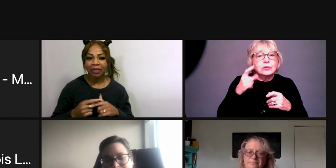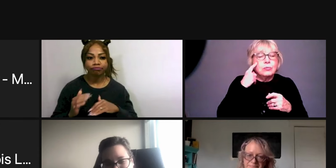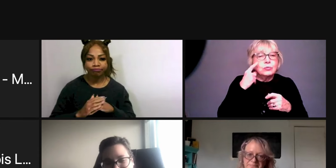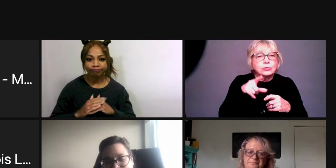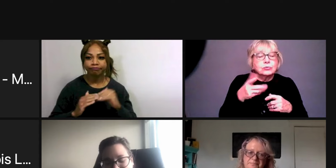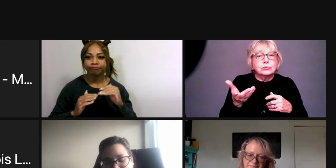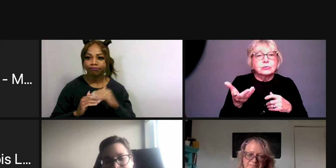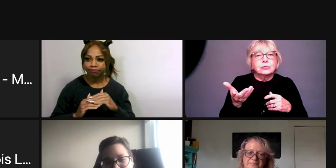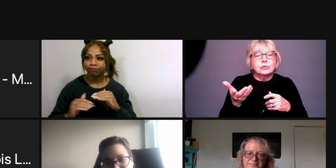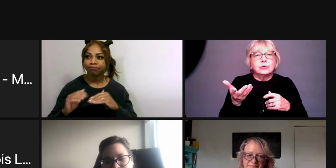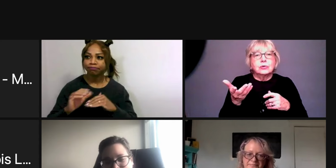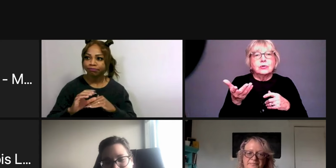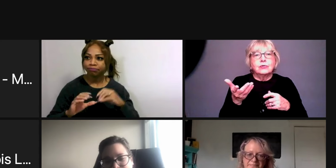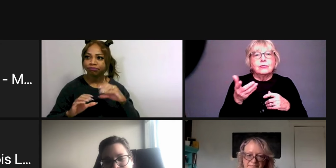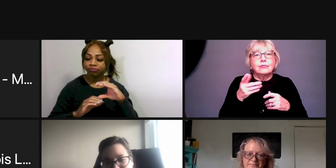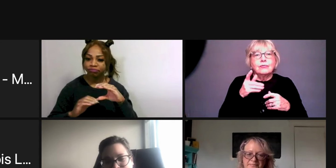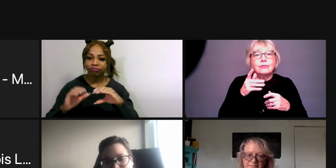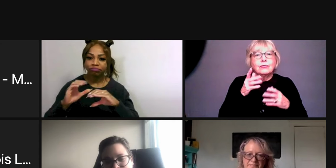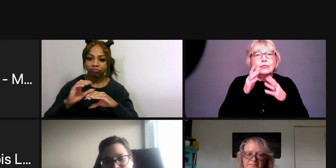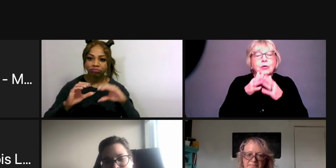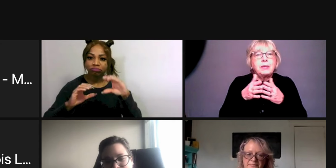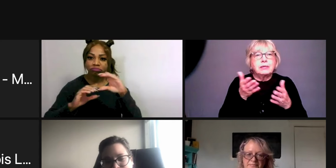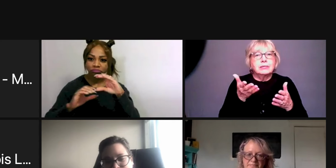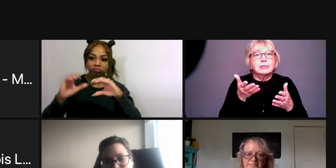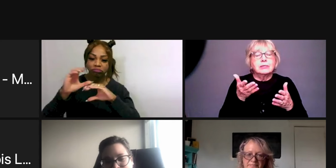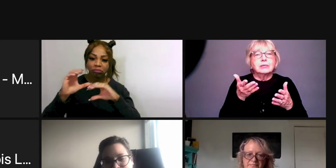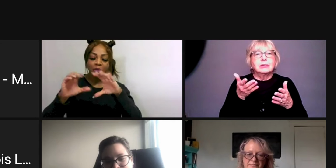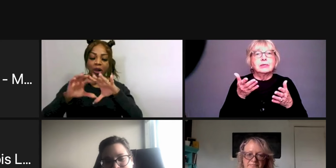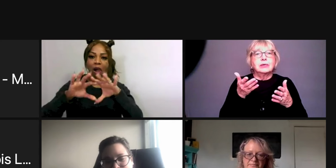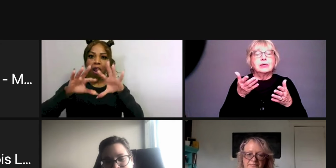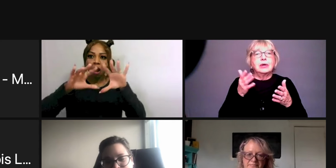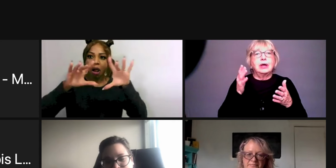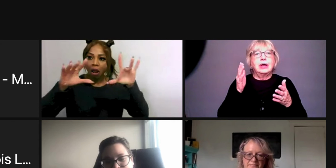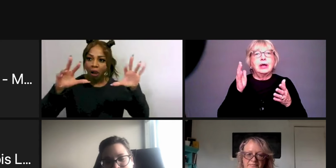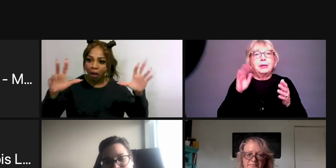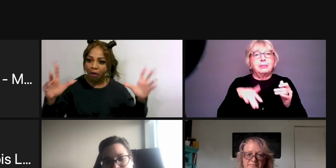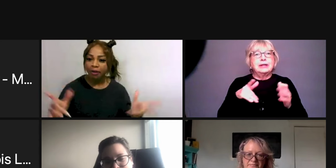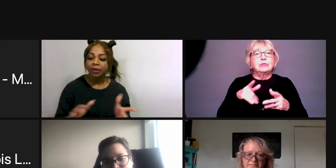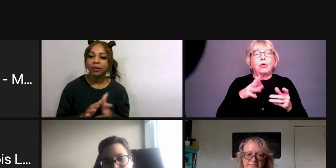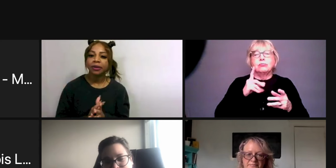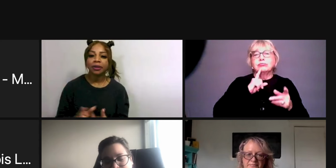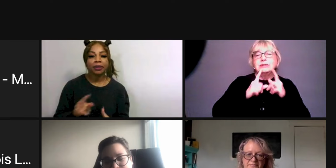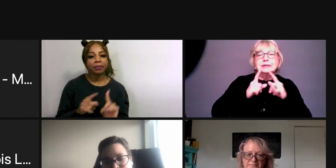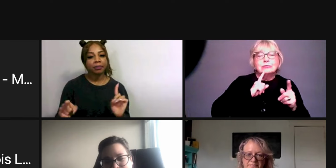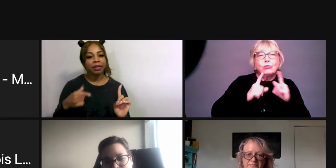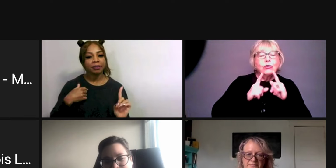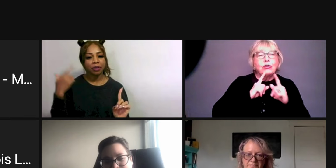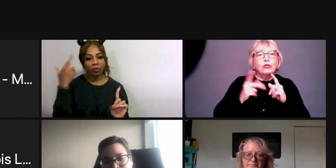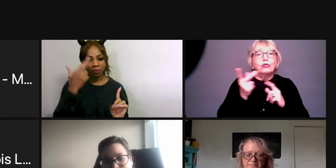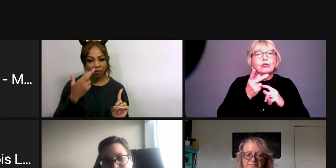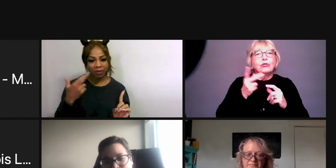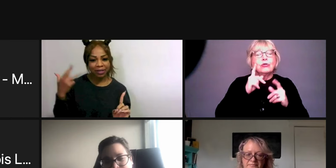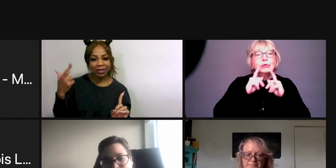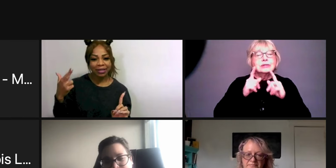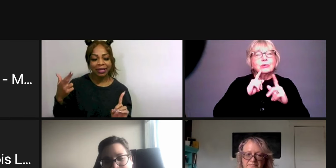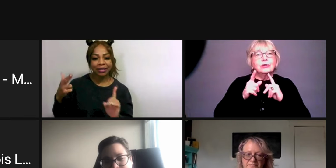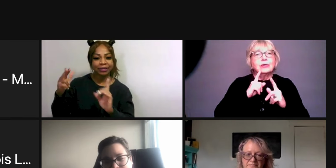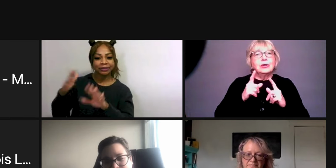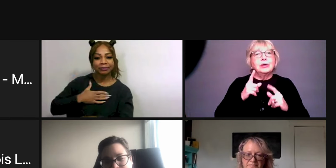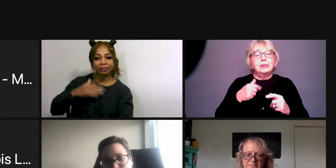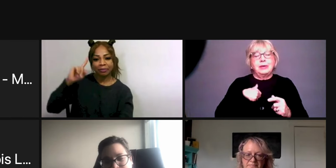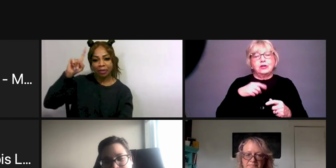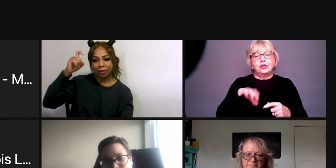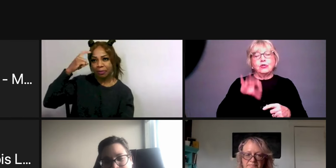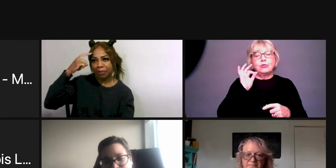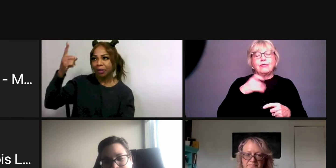et ensuite il y a un échange mais ce que je trouve très